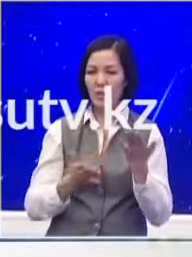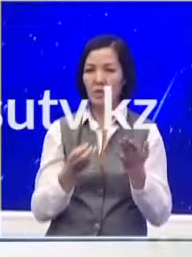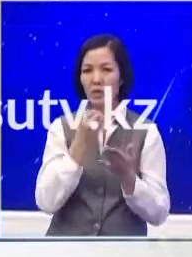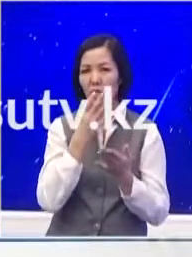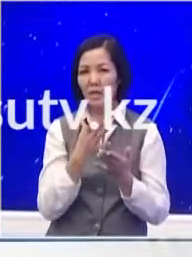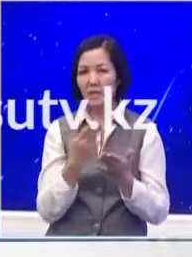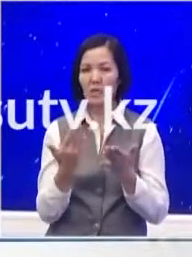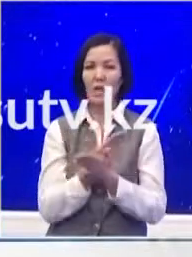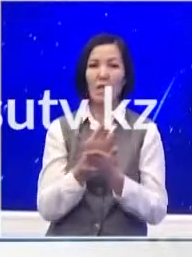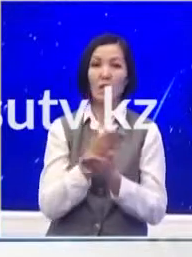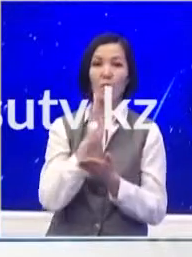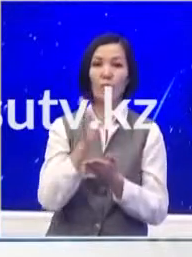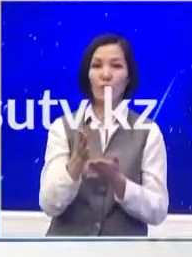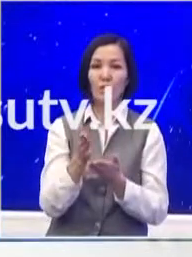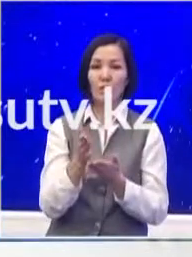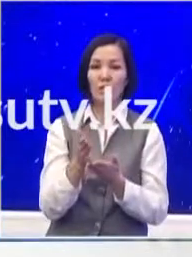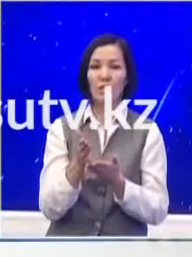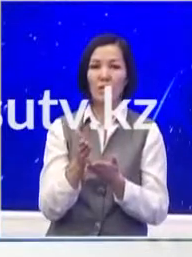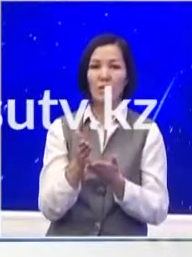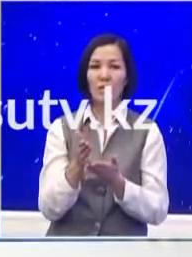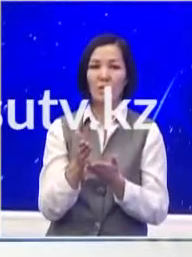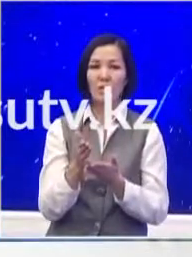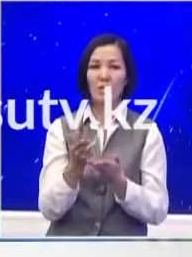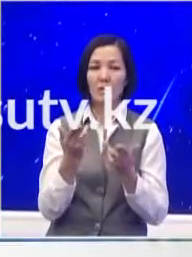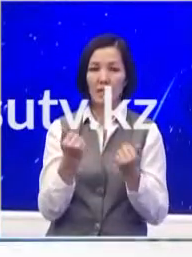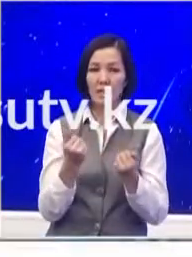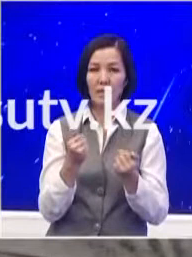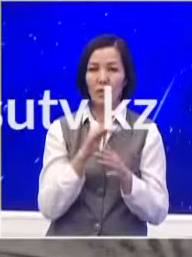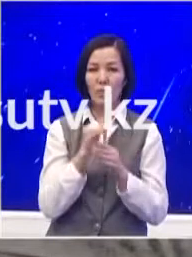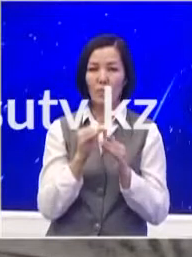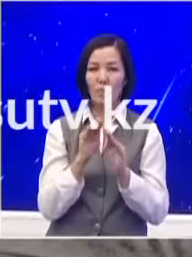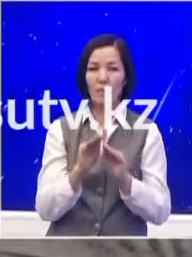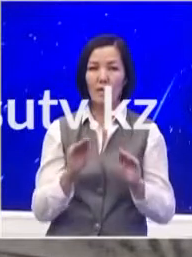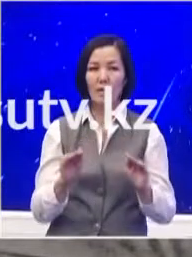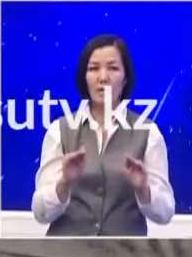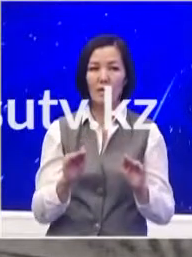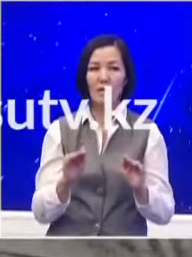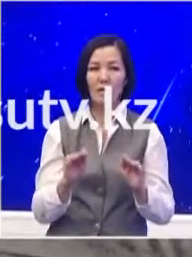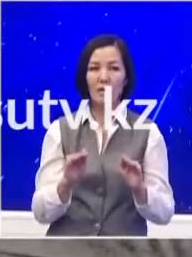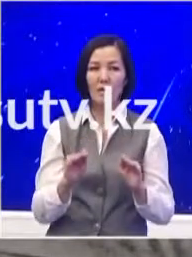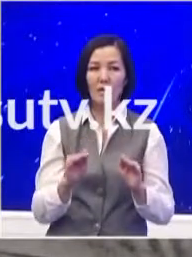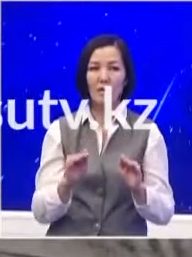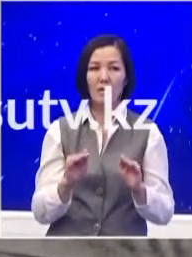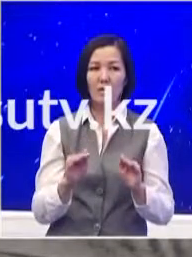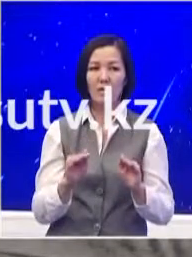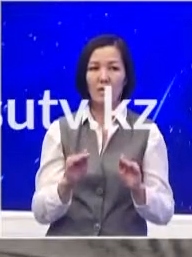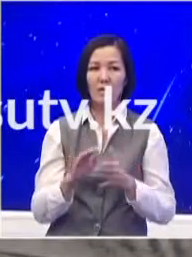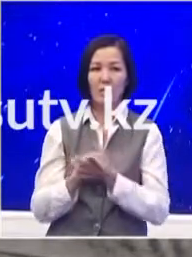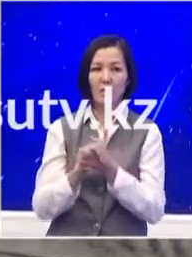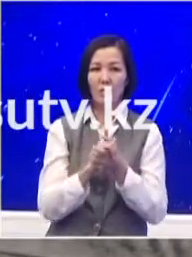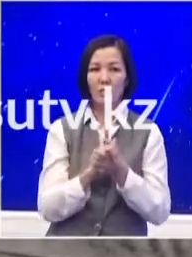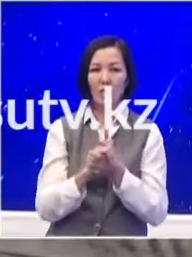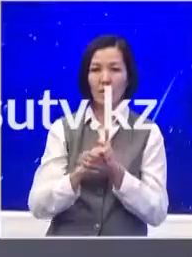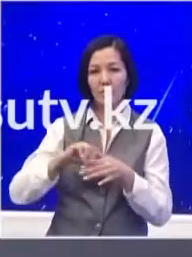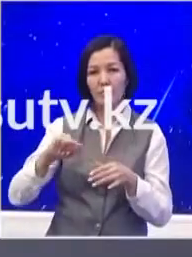жақсылығы болады. Сосын енді әрине көп бала болғаннан кейін бұлар көп балалар бір-бірімен өздері